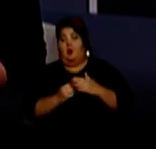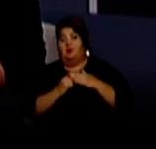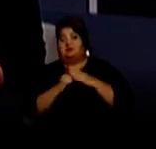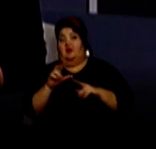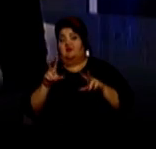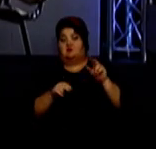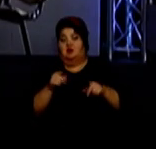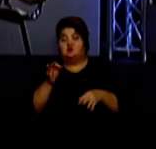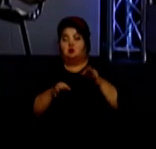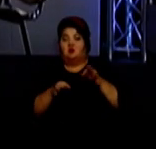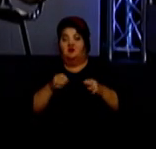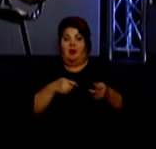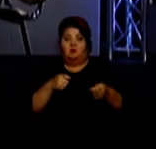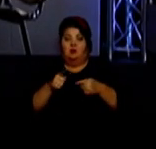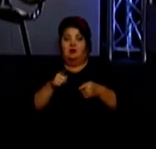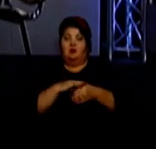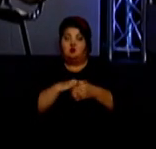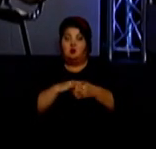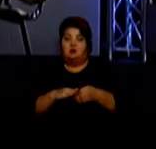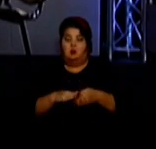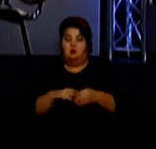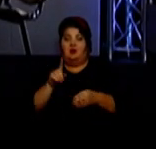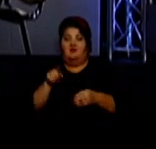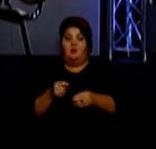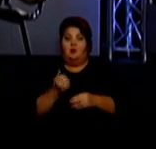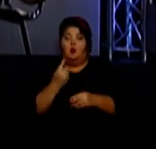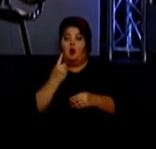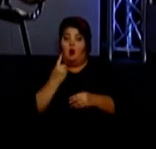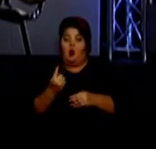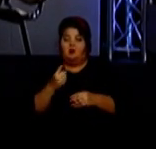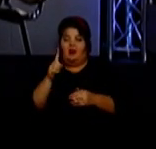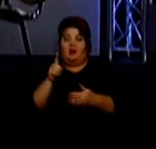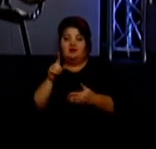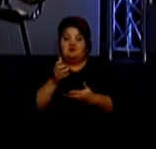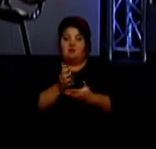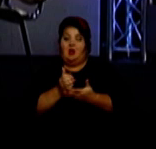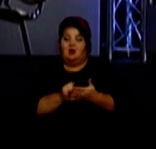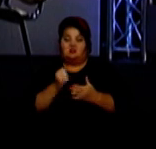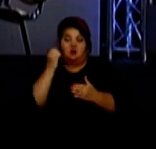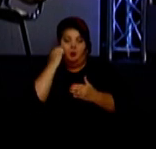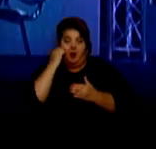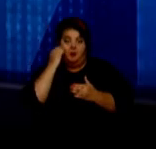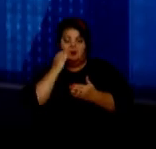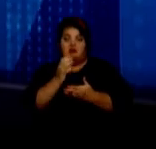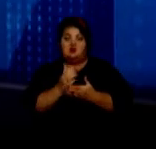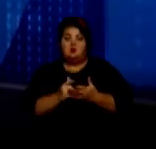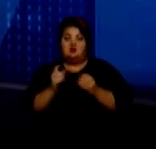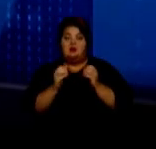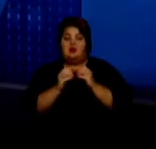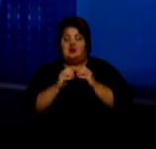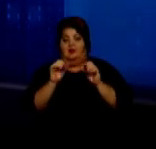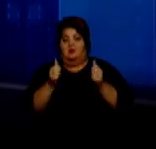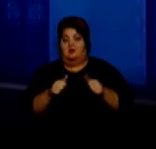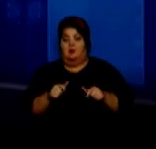їх дотримуватиметься? Вимога одна – збереження пам'ятки і збереження її автентичності. Це і є